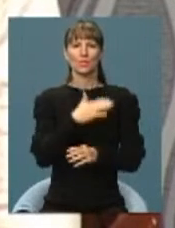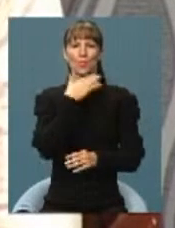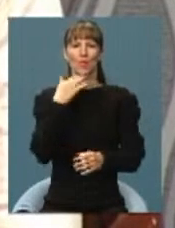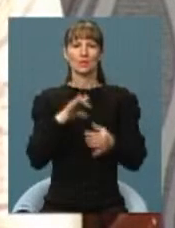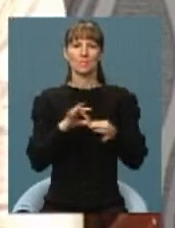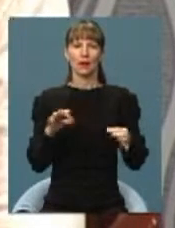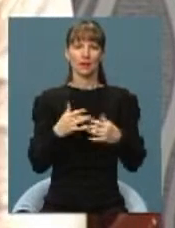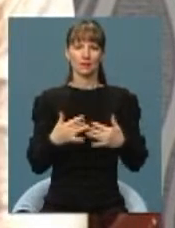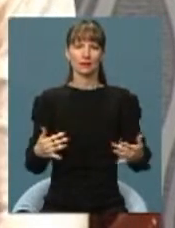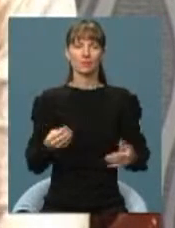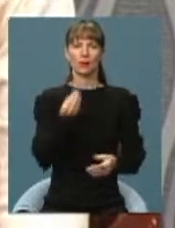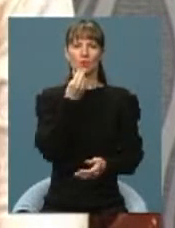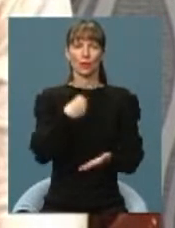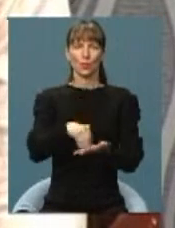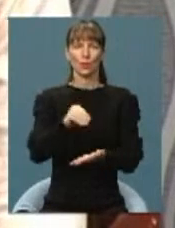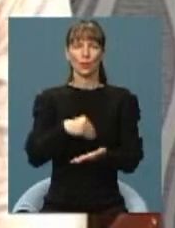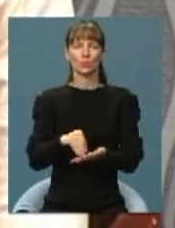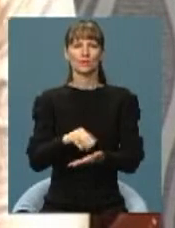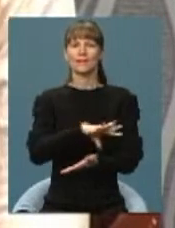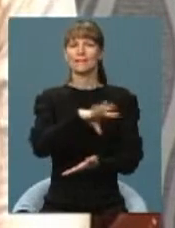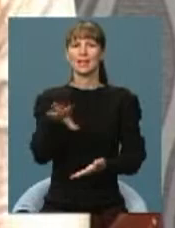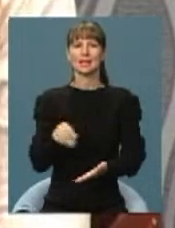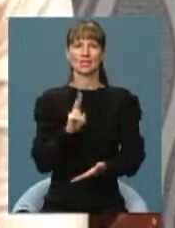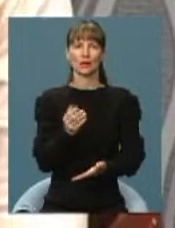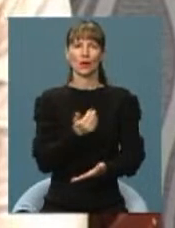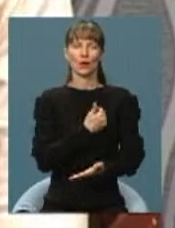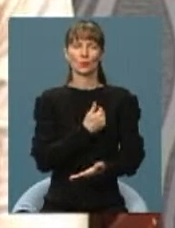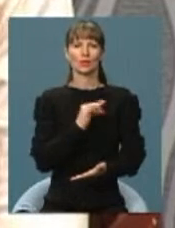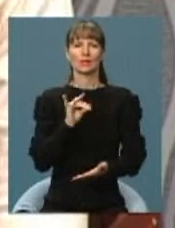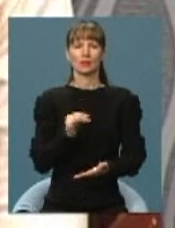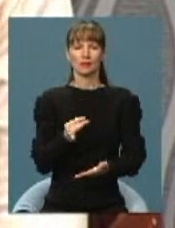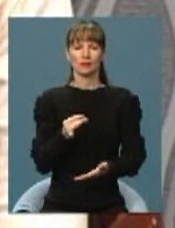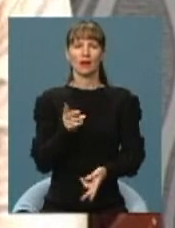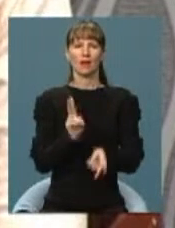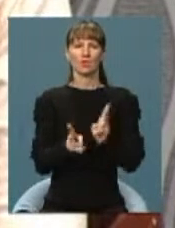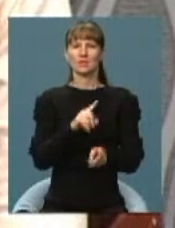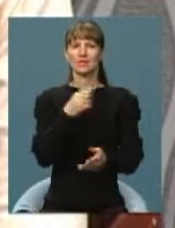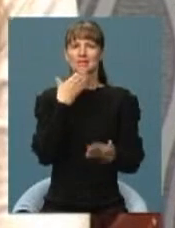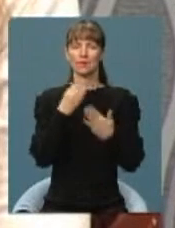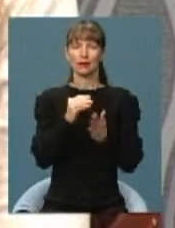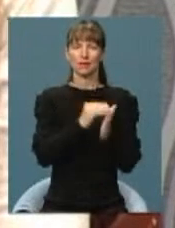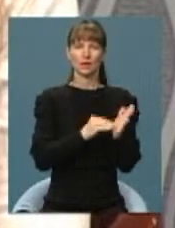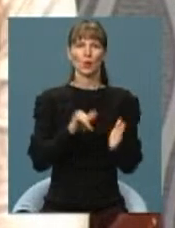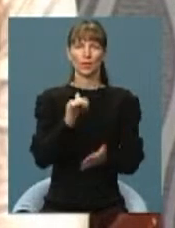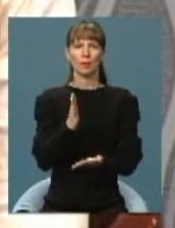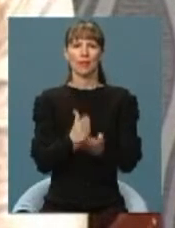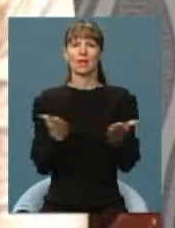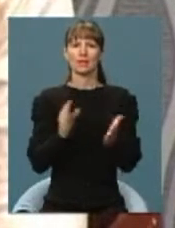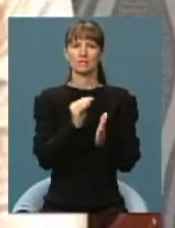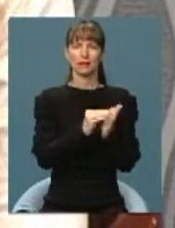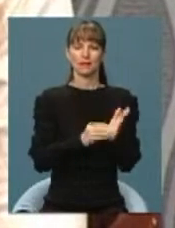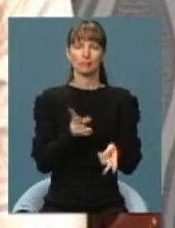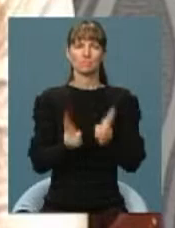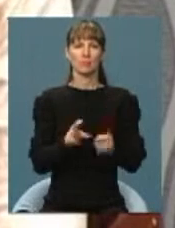спагетті, макарон купують просто всі пересічні люди і готують їх за власними рецептами. У тебе є якісь рецепти